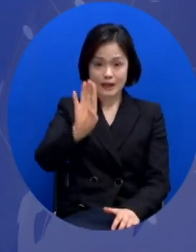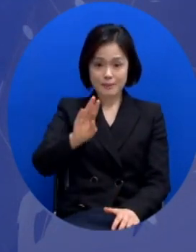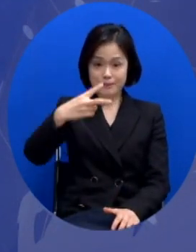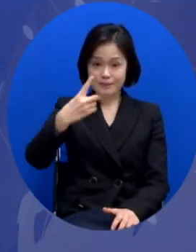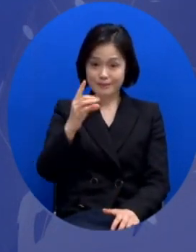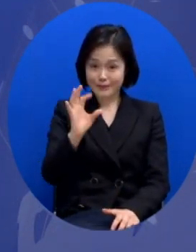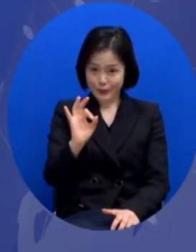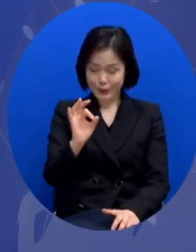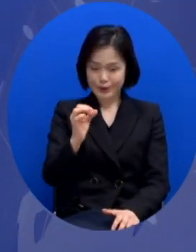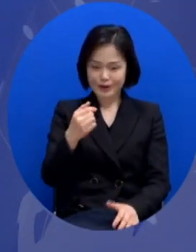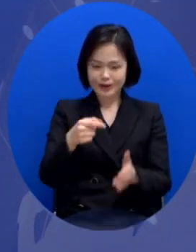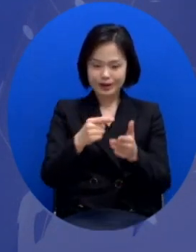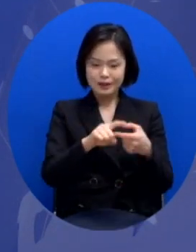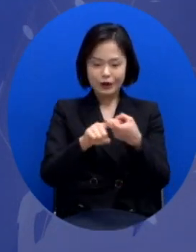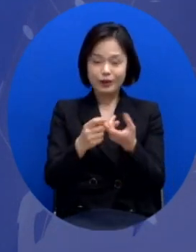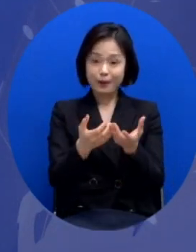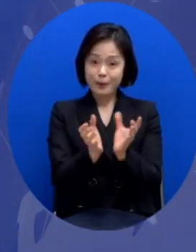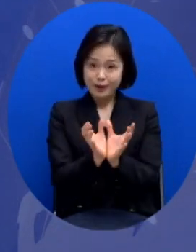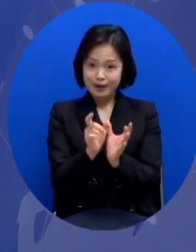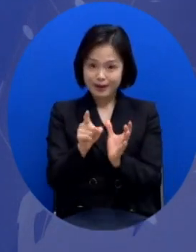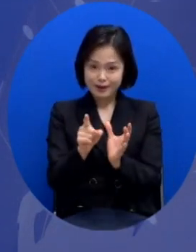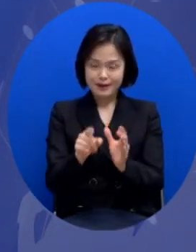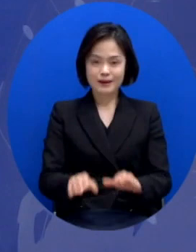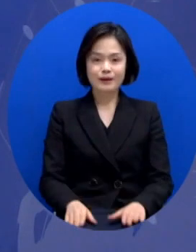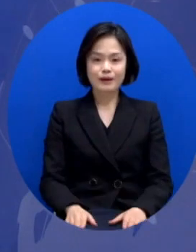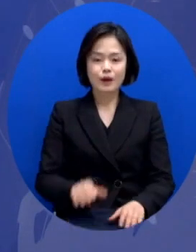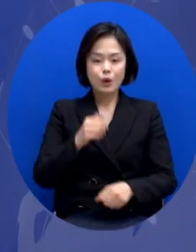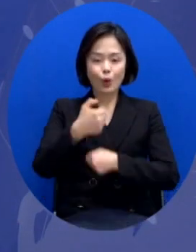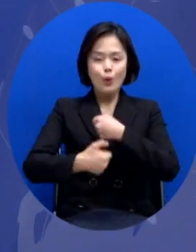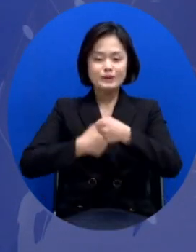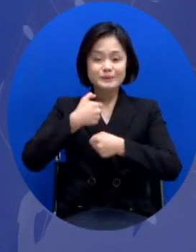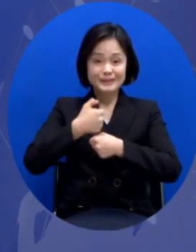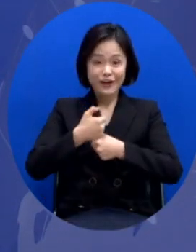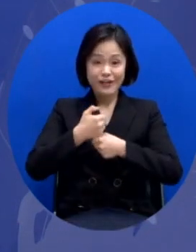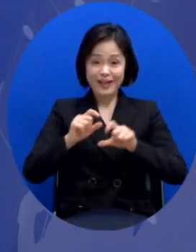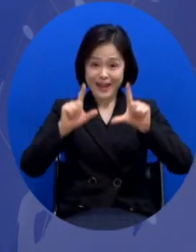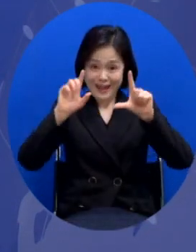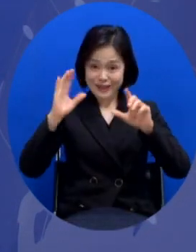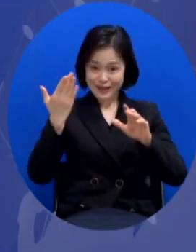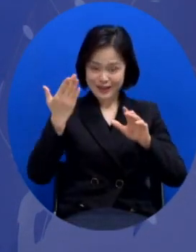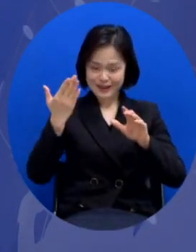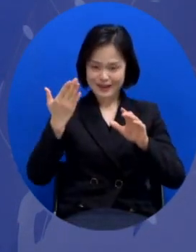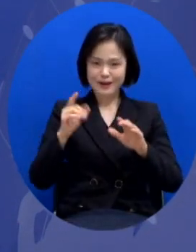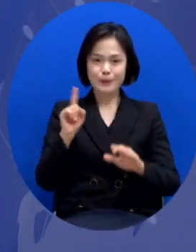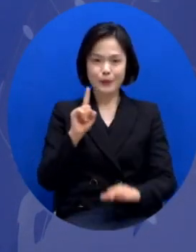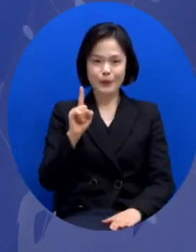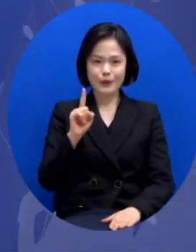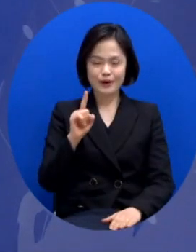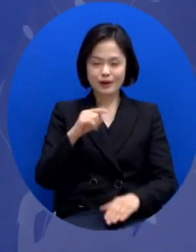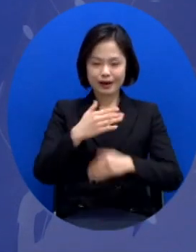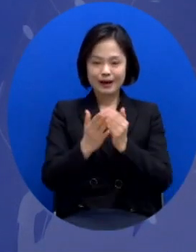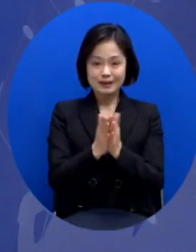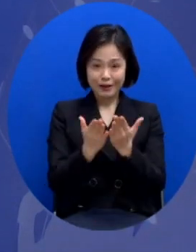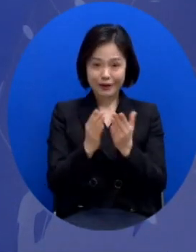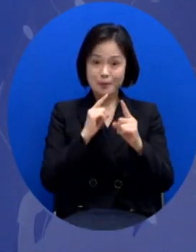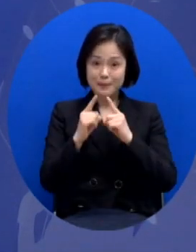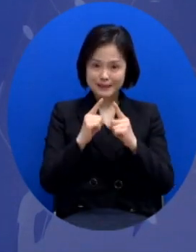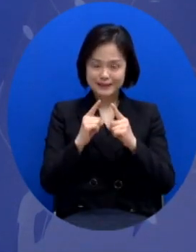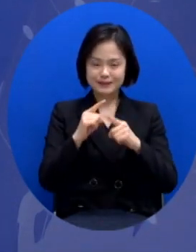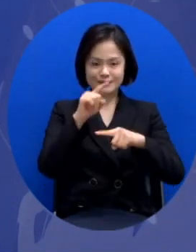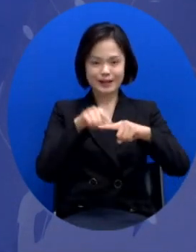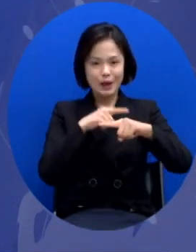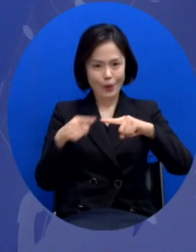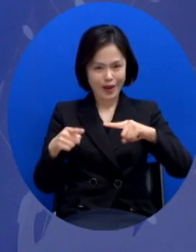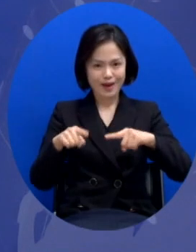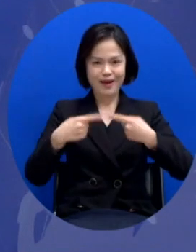열었습니다 올해로 오십 년째 이어지고 있는 전국 대회는 주일학교 학생들이 성경 고사 성경암송 또 찬양과 율동 등의